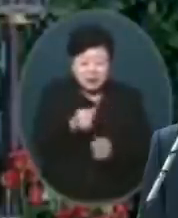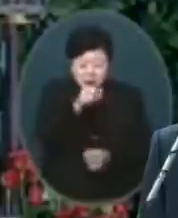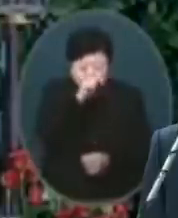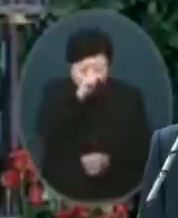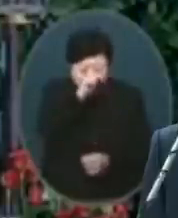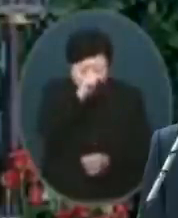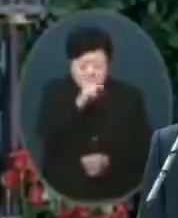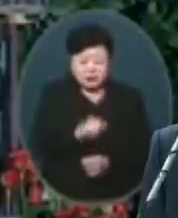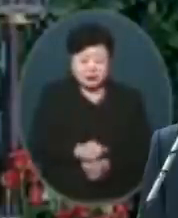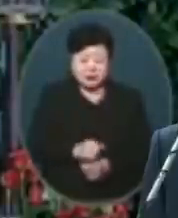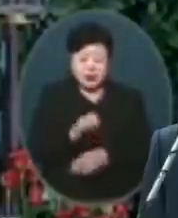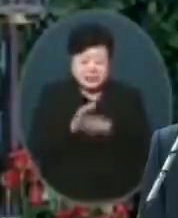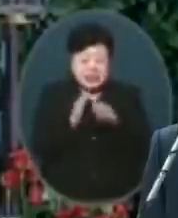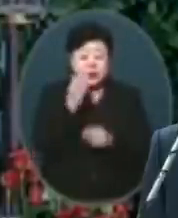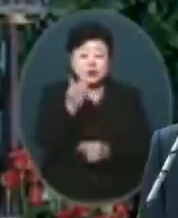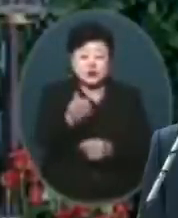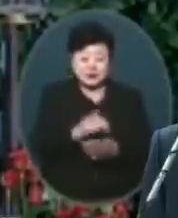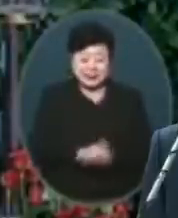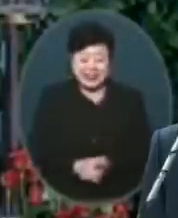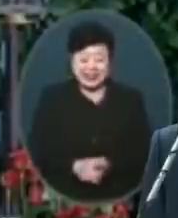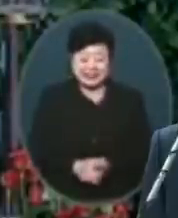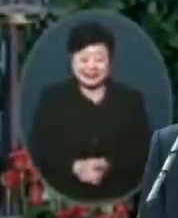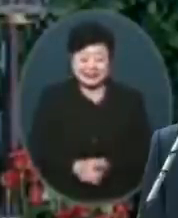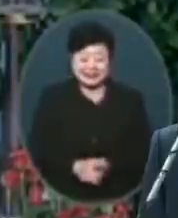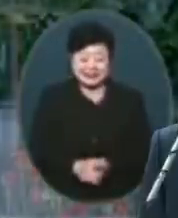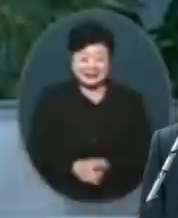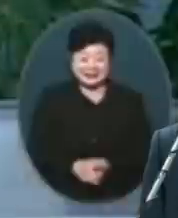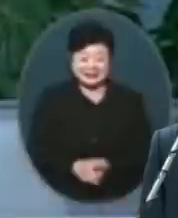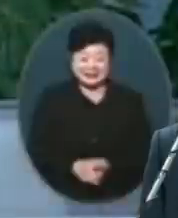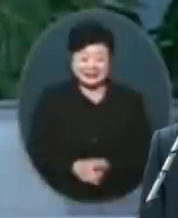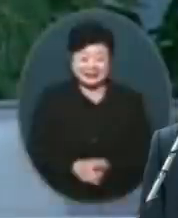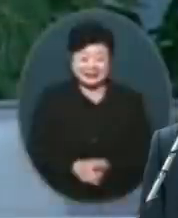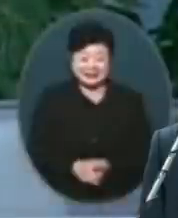좋은 것으로 채워주실 것입니다.